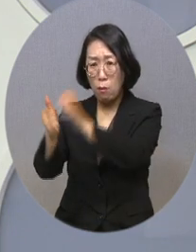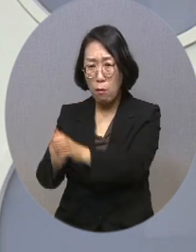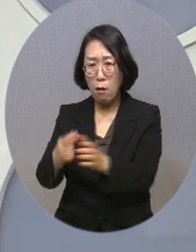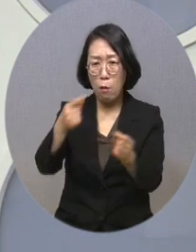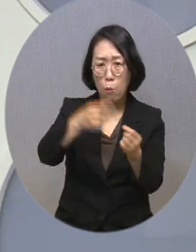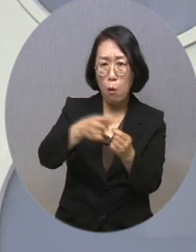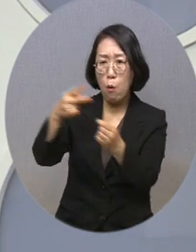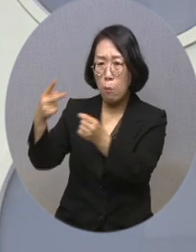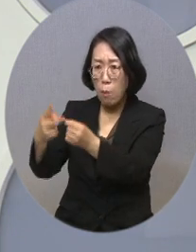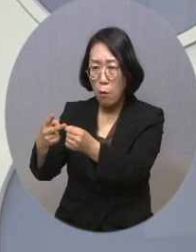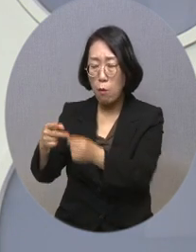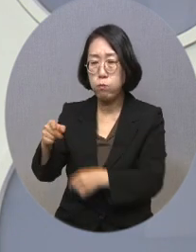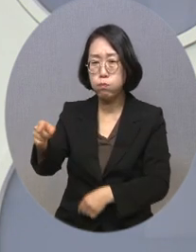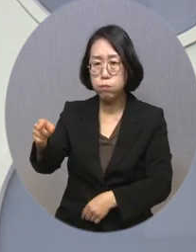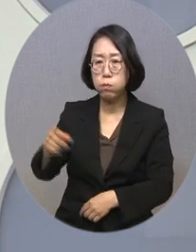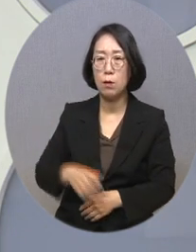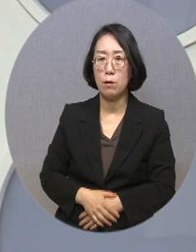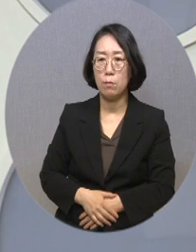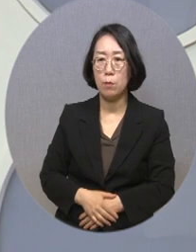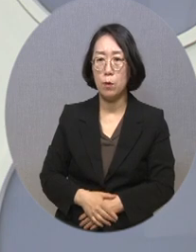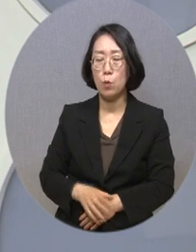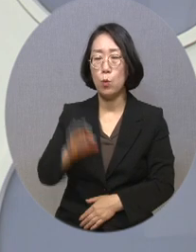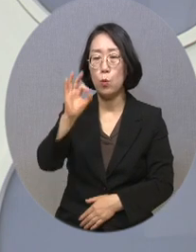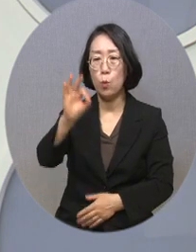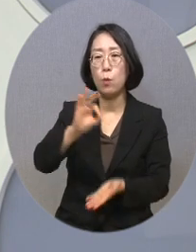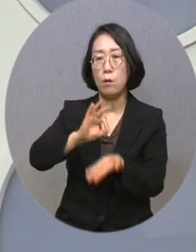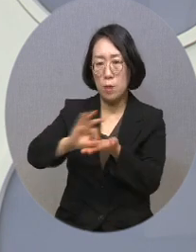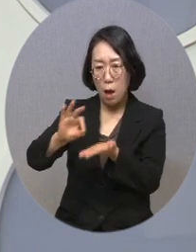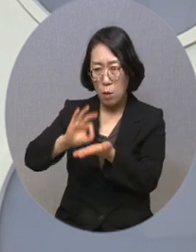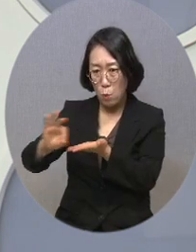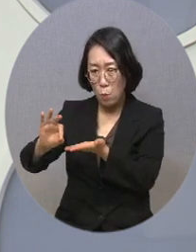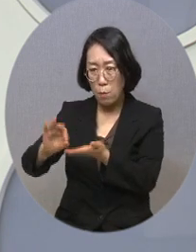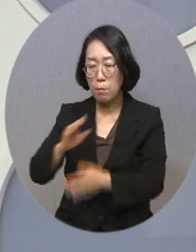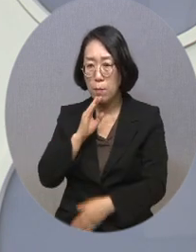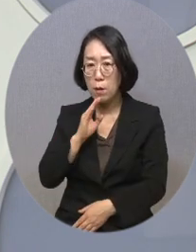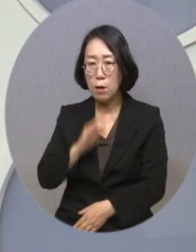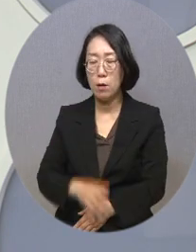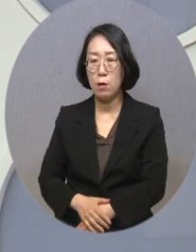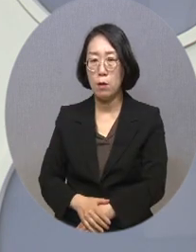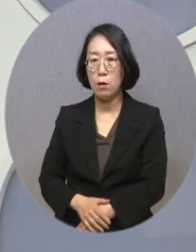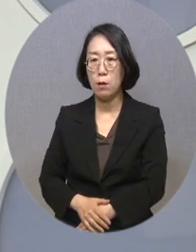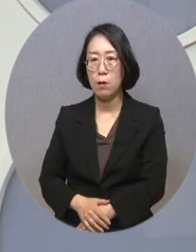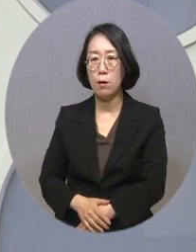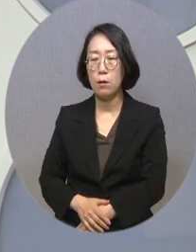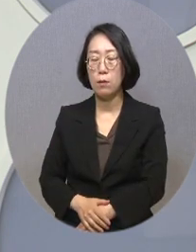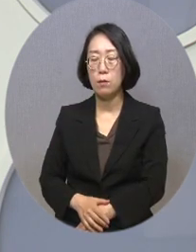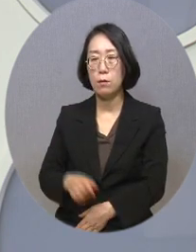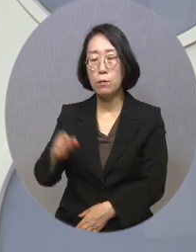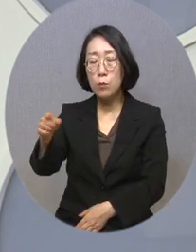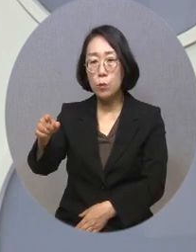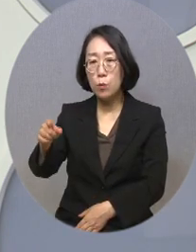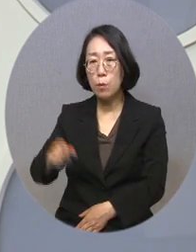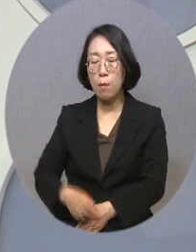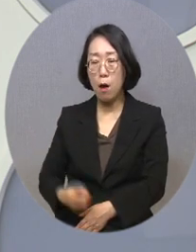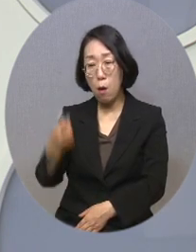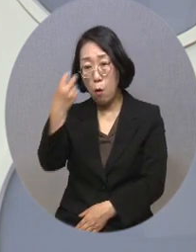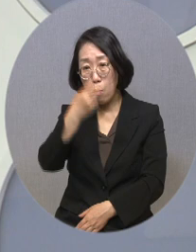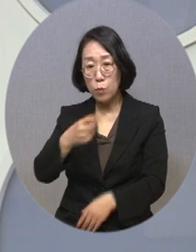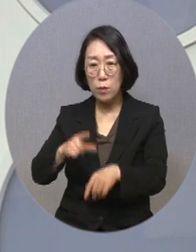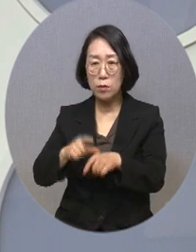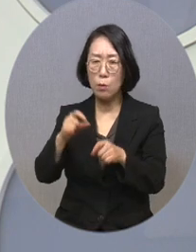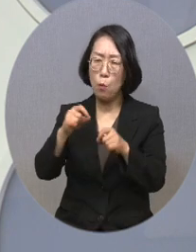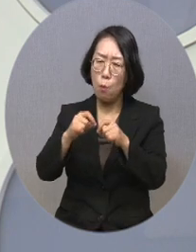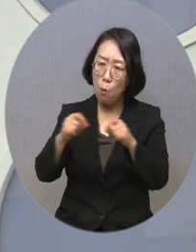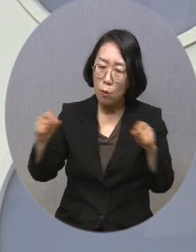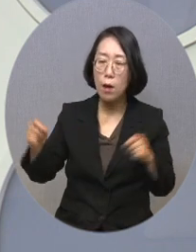새롭게 변호사들이 이렇게 가면 변호사들이 전문성은 차치하고로도 시간이 그걸 검토하는 시간이 오래